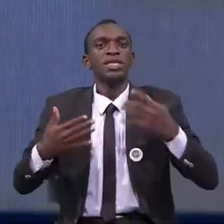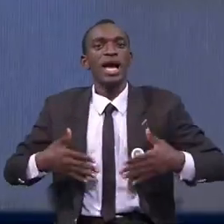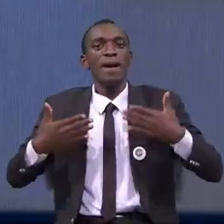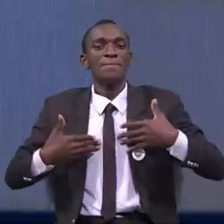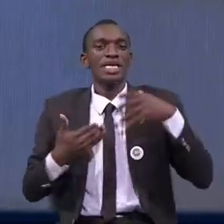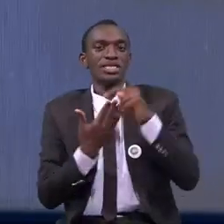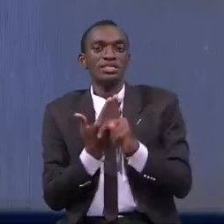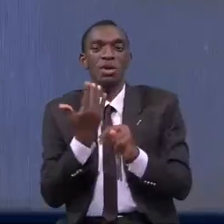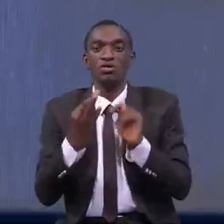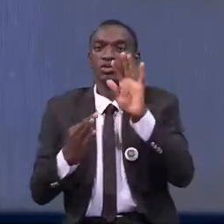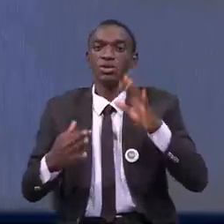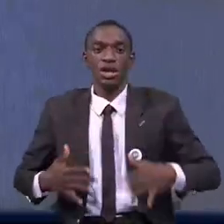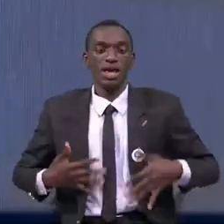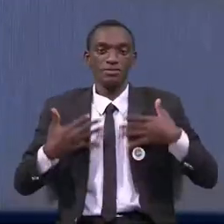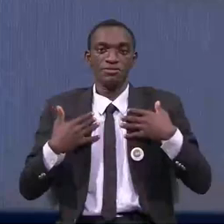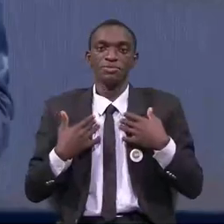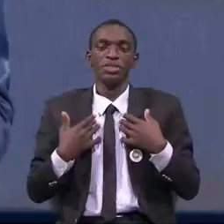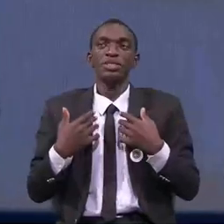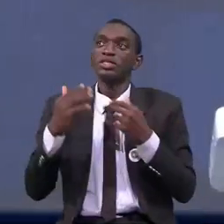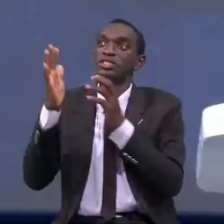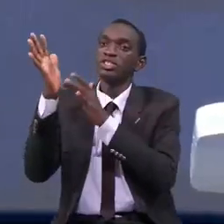le bonheur de votre vie